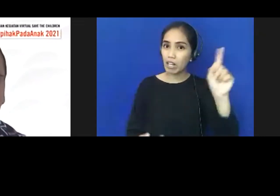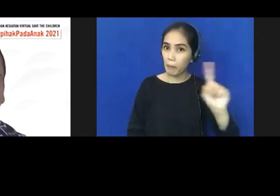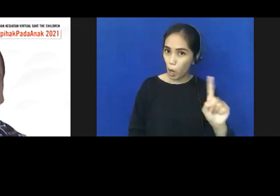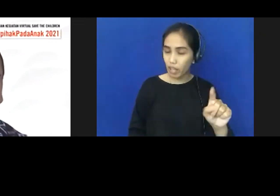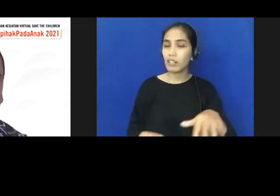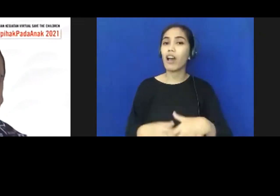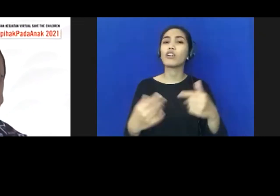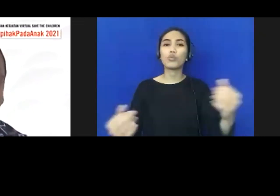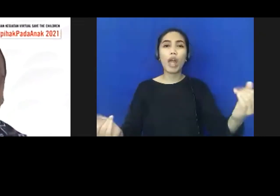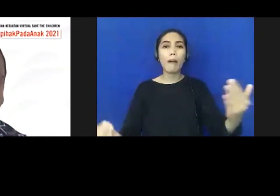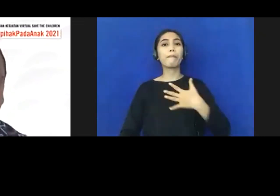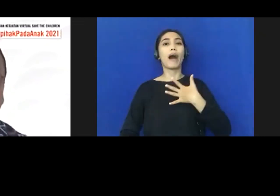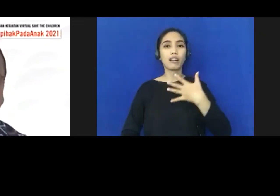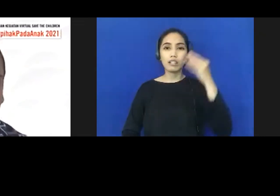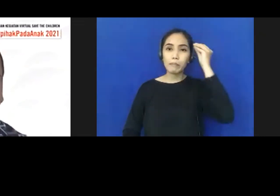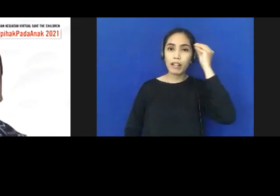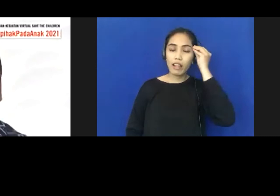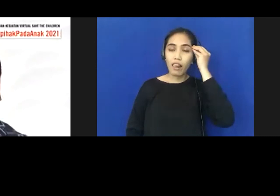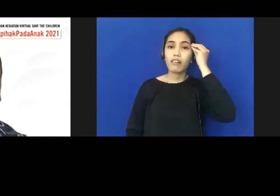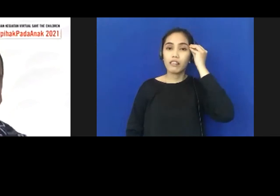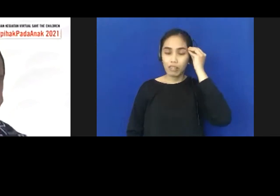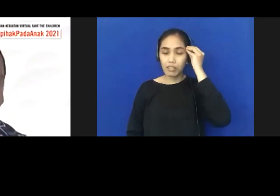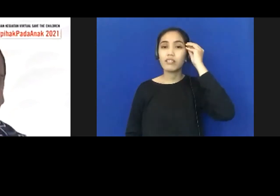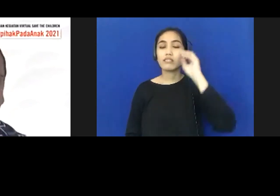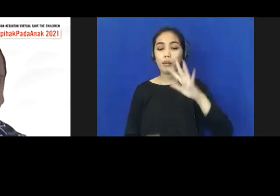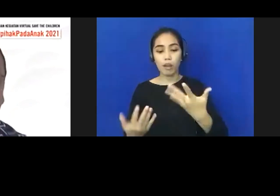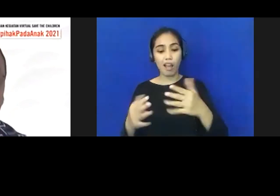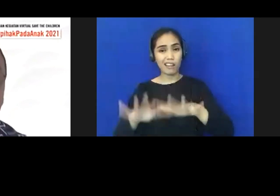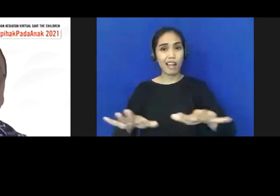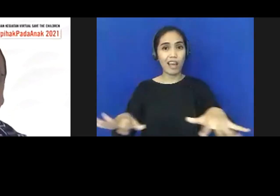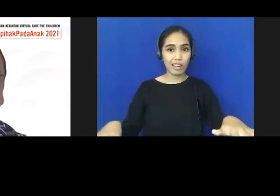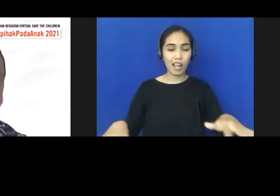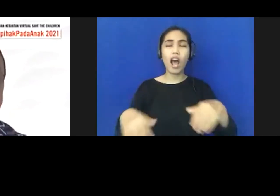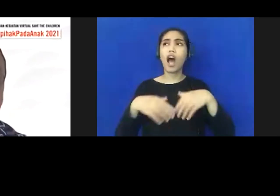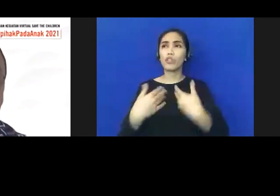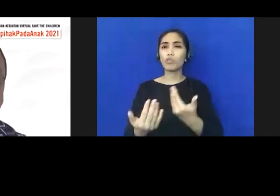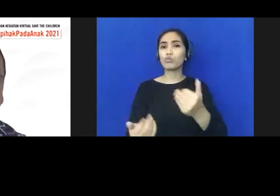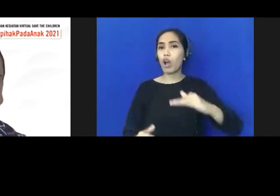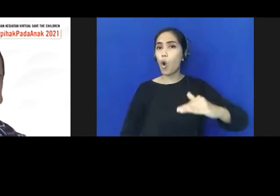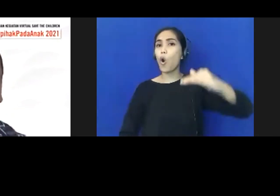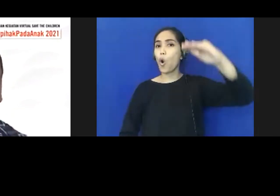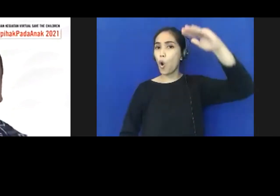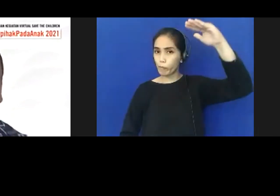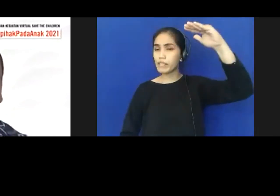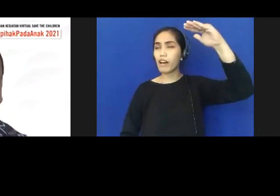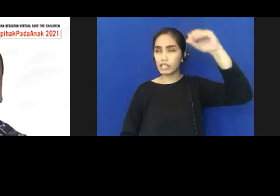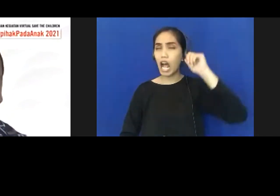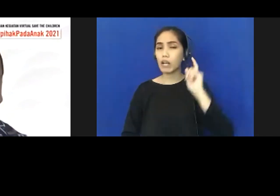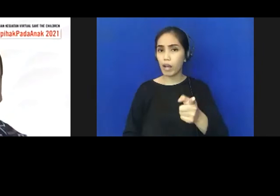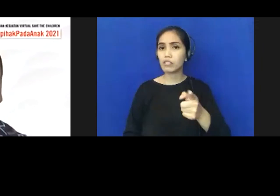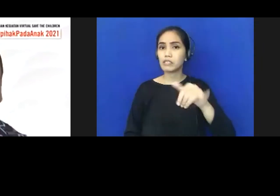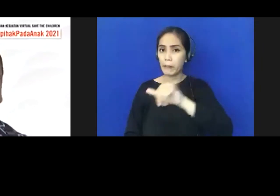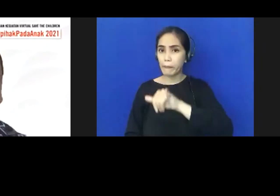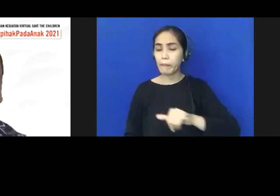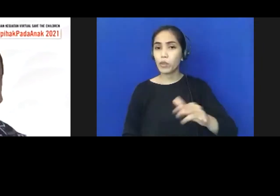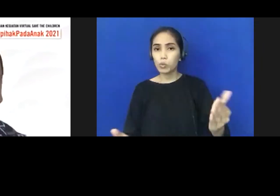kita gitu. Baik itu dampak kesehatan mental terhadap anak maupun orang-orang yang ada di sekeliling anak. Entah itu pekerja yang orang